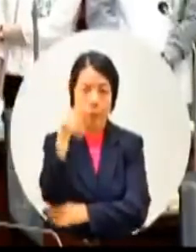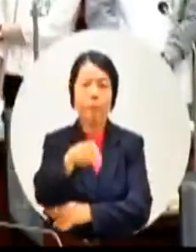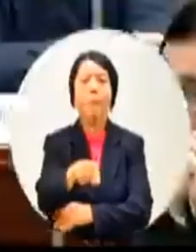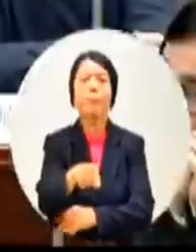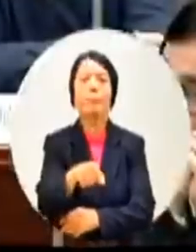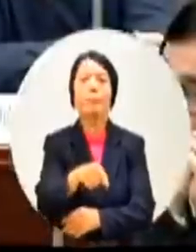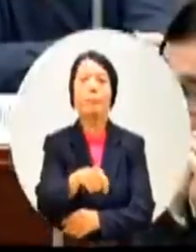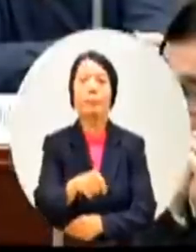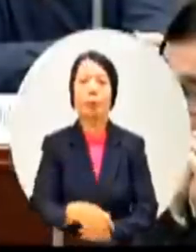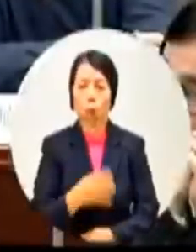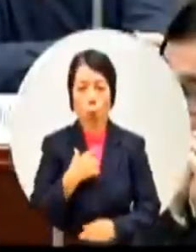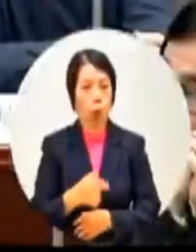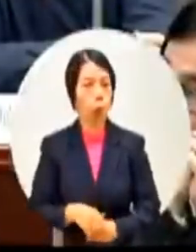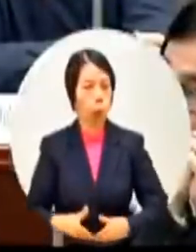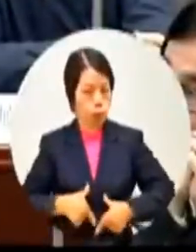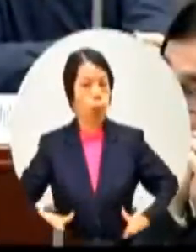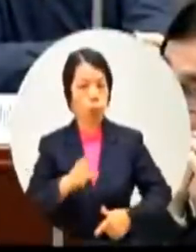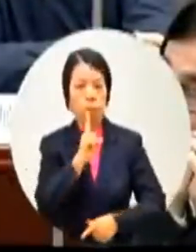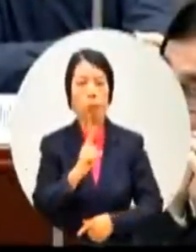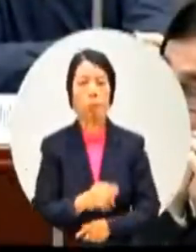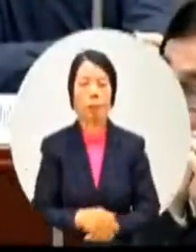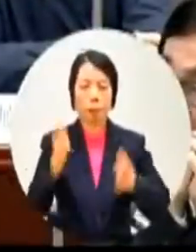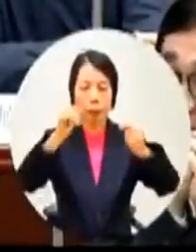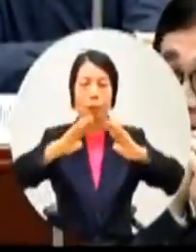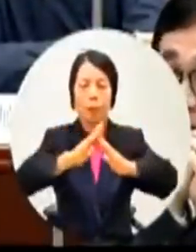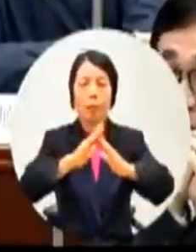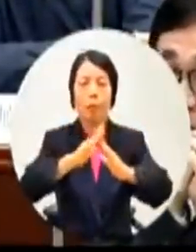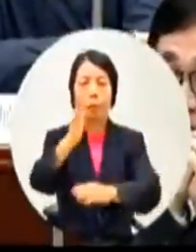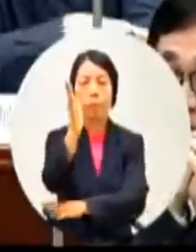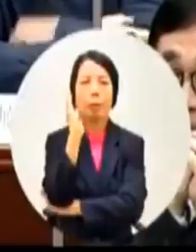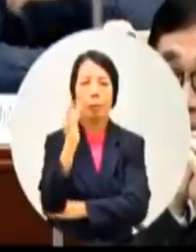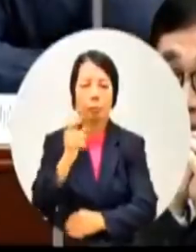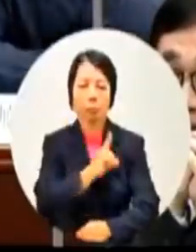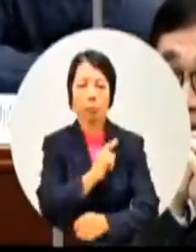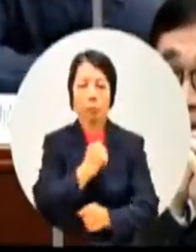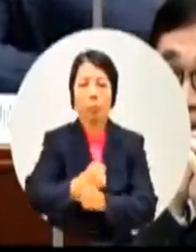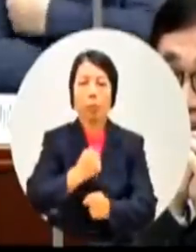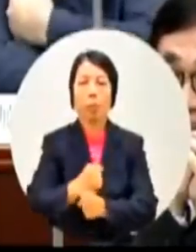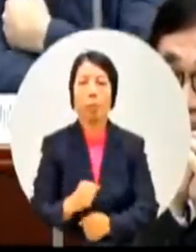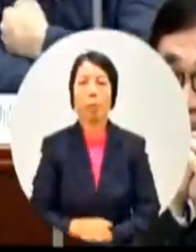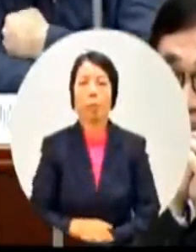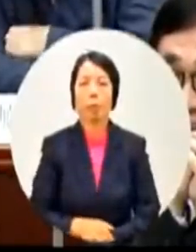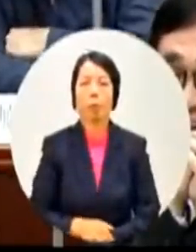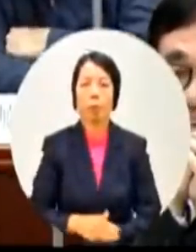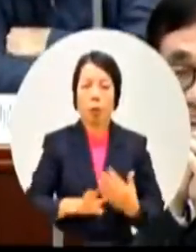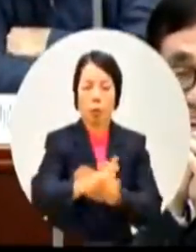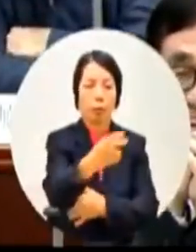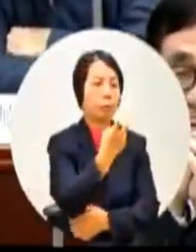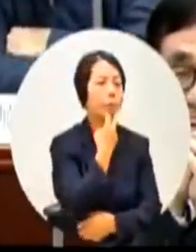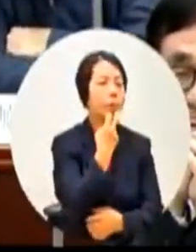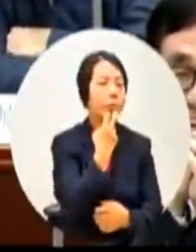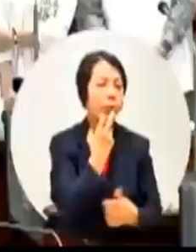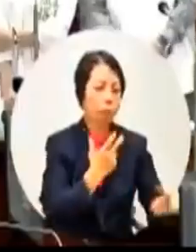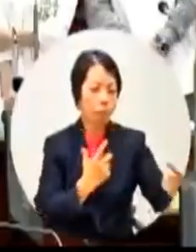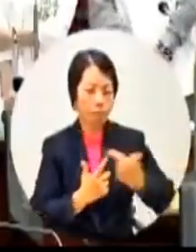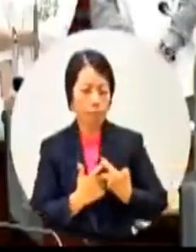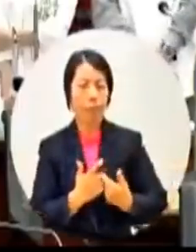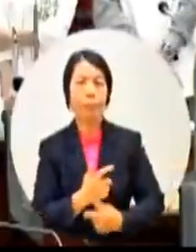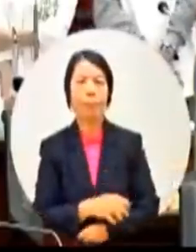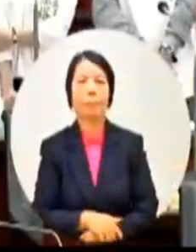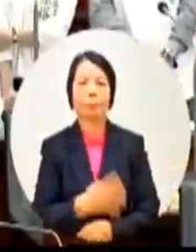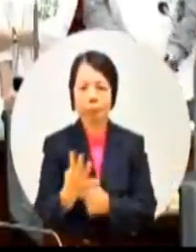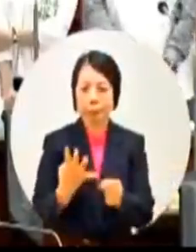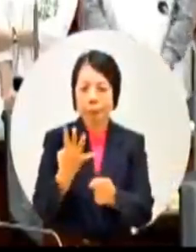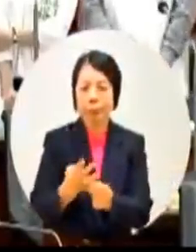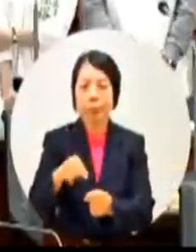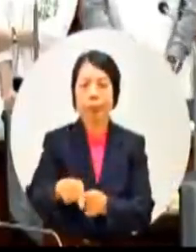雄市政府本身的在做，有的是爱中央配合。 无啦，你西当啦，你咪佫甲我浪费时间啦，我知你开始 做